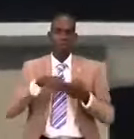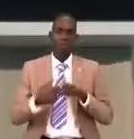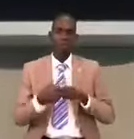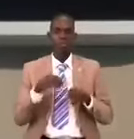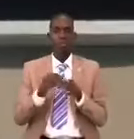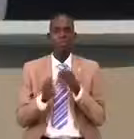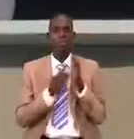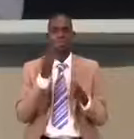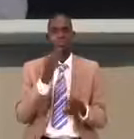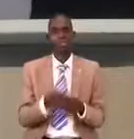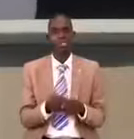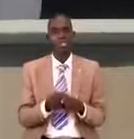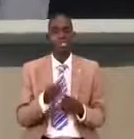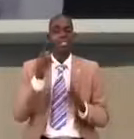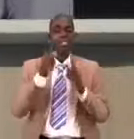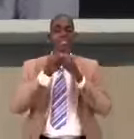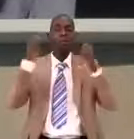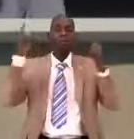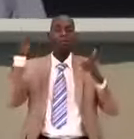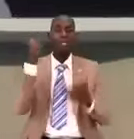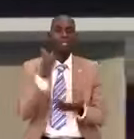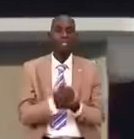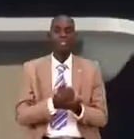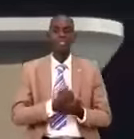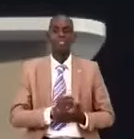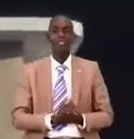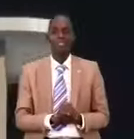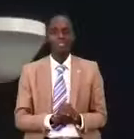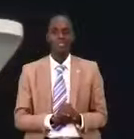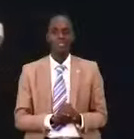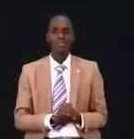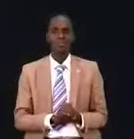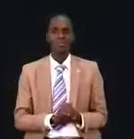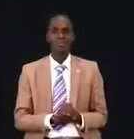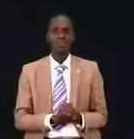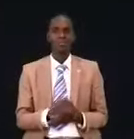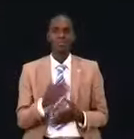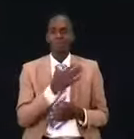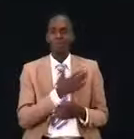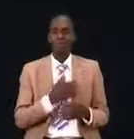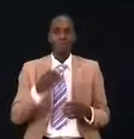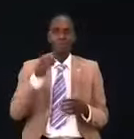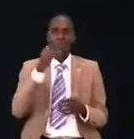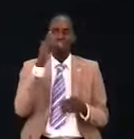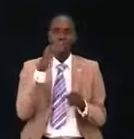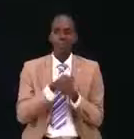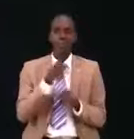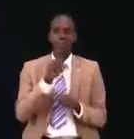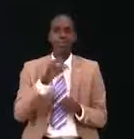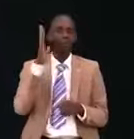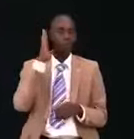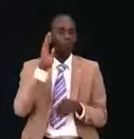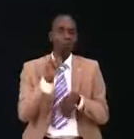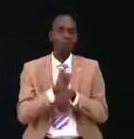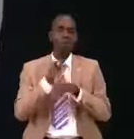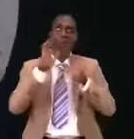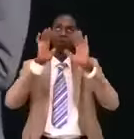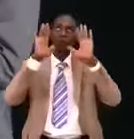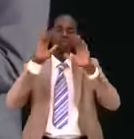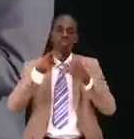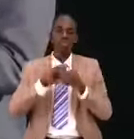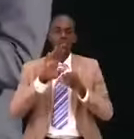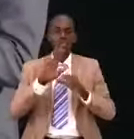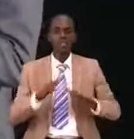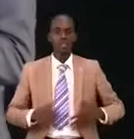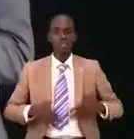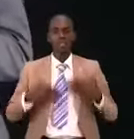et les promesses à produiront des produits dans ta vie à tout moment à chaque carrefour